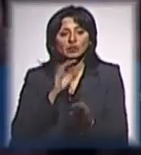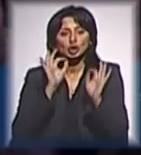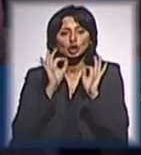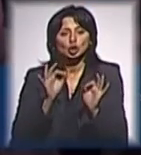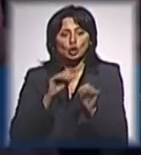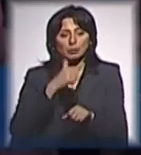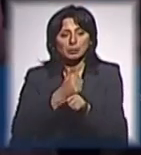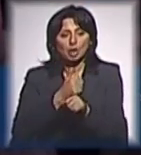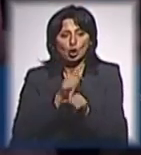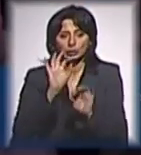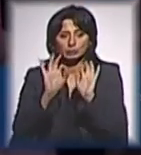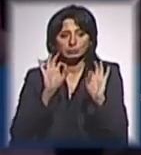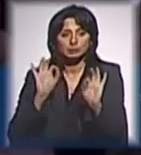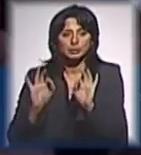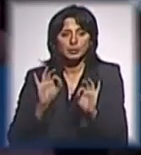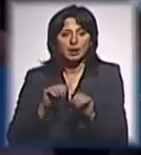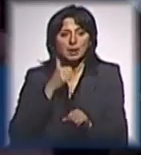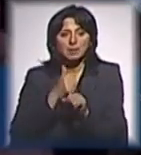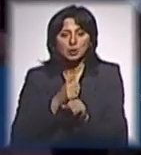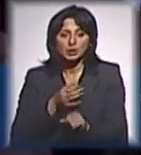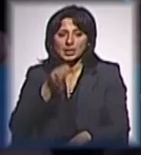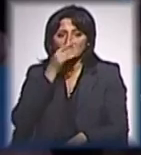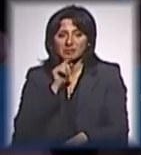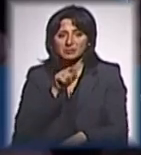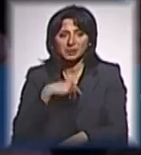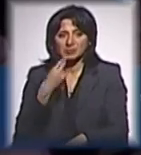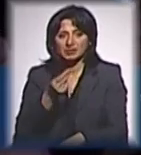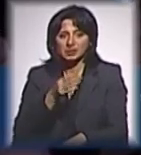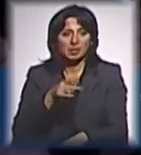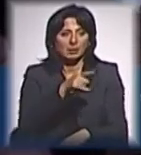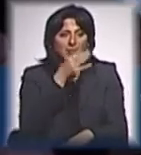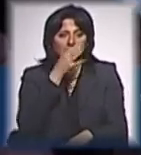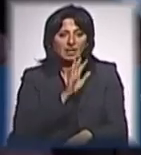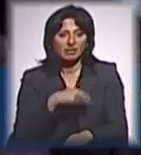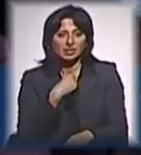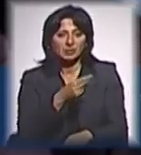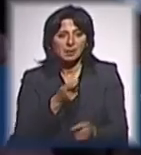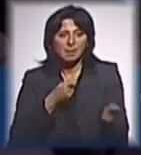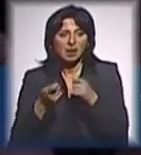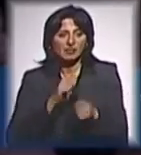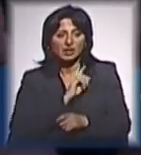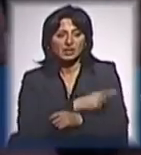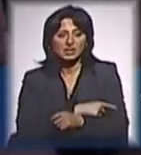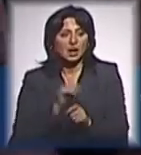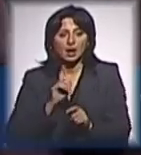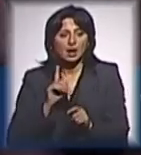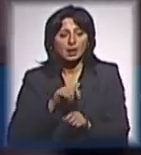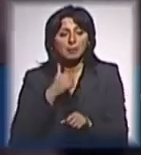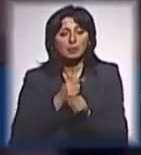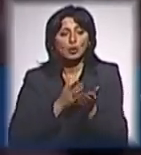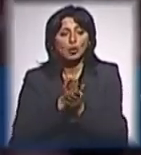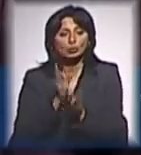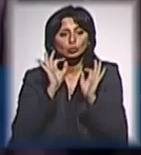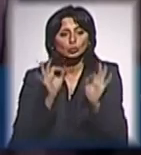სწორ პრიორიტეტების დაწყობას, არა იმ პრიორიტეტების მიხედვით, რა პრიორიტეტის მართულ პოლიტიკურ ძალას აქვს, არამედ იმ